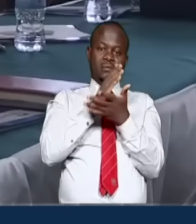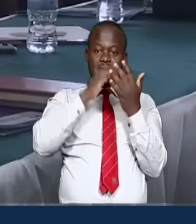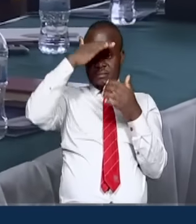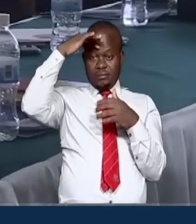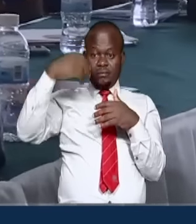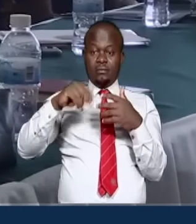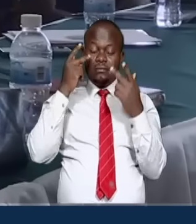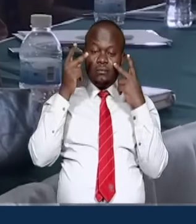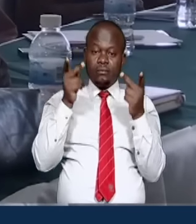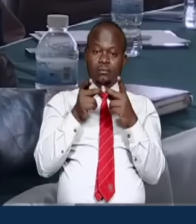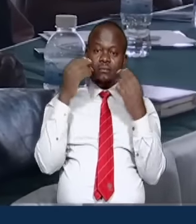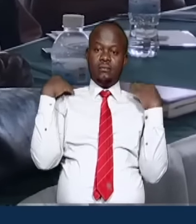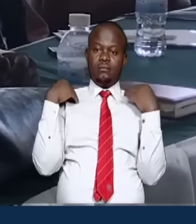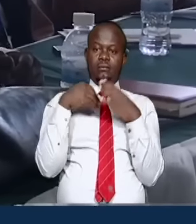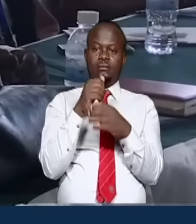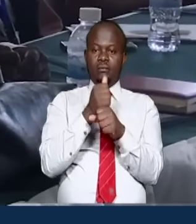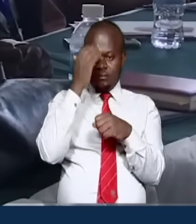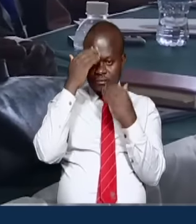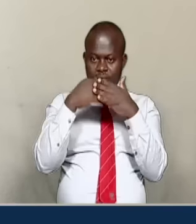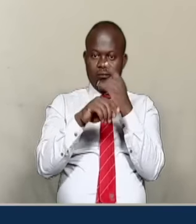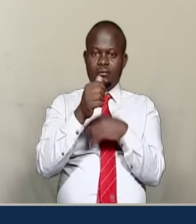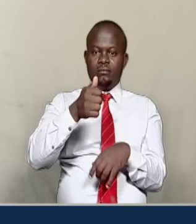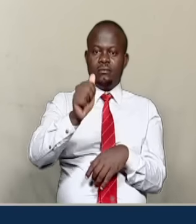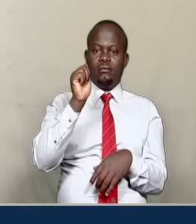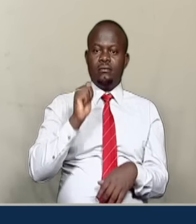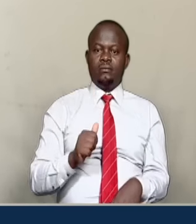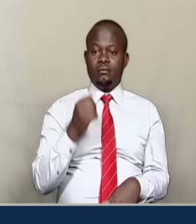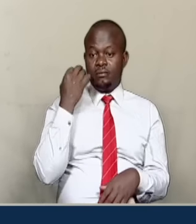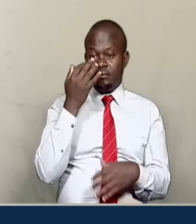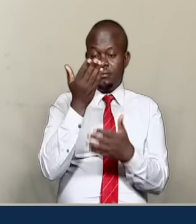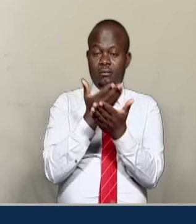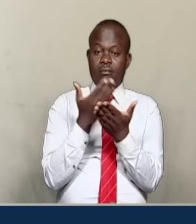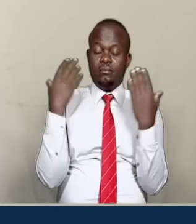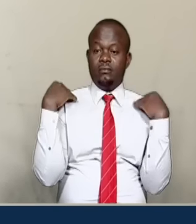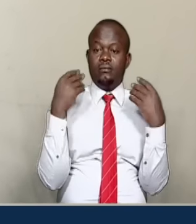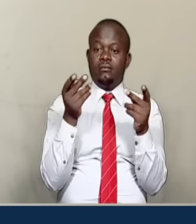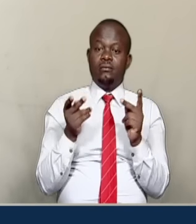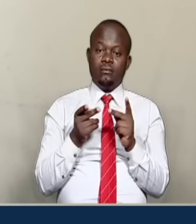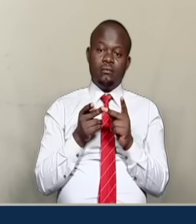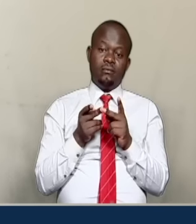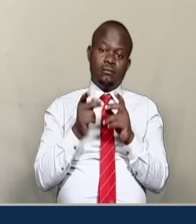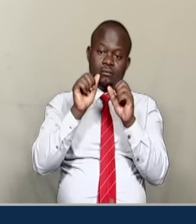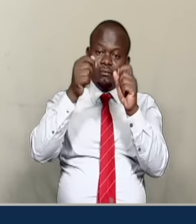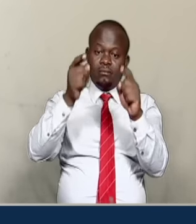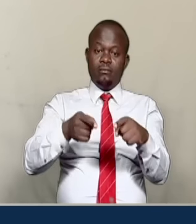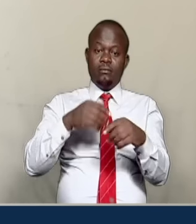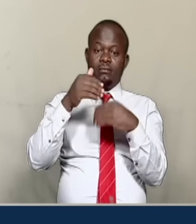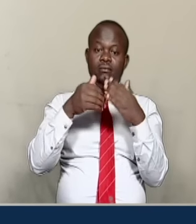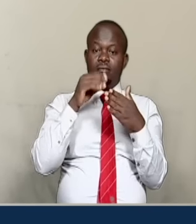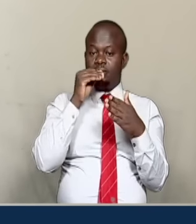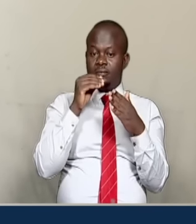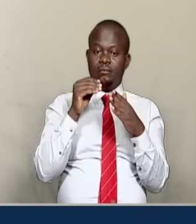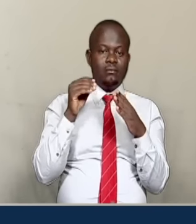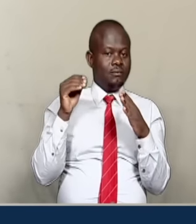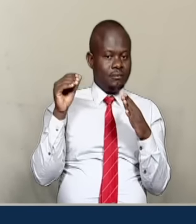kubona aho bakorera imenyereza mwuga bitewe n'ubumuga bafite. Yagiye kwaka internship ahantu ashobora kugerayo bakavuga bati